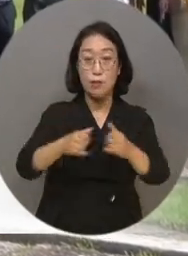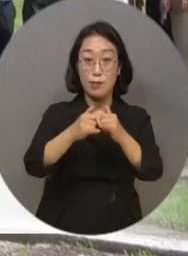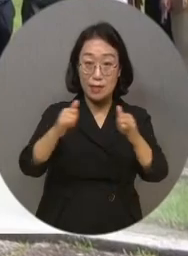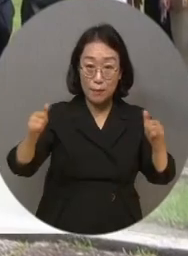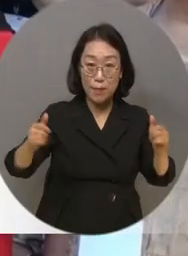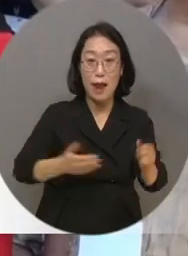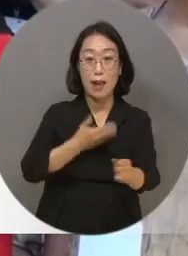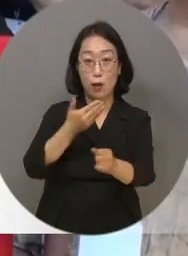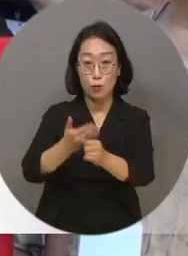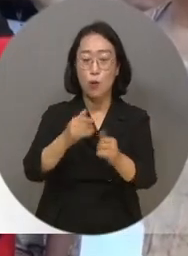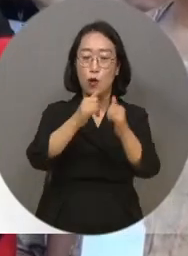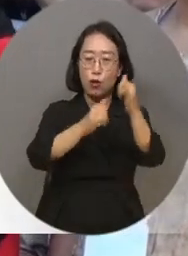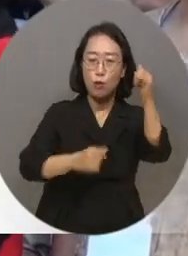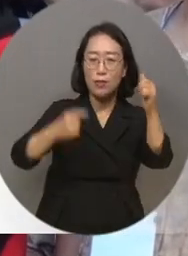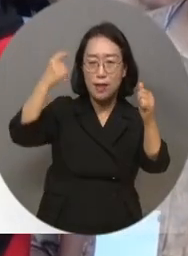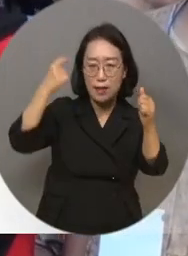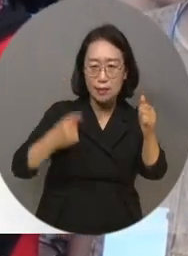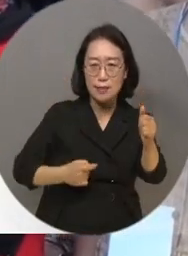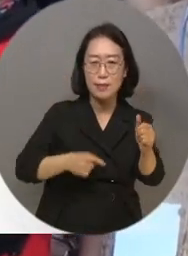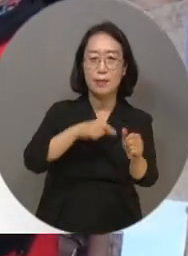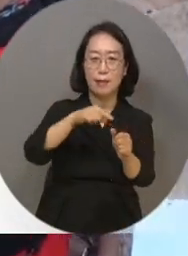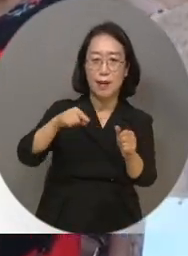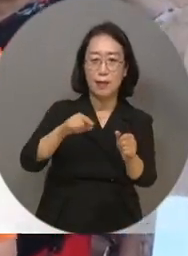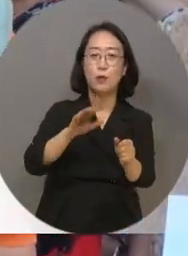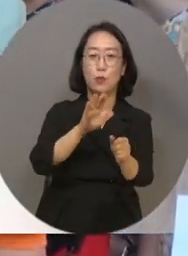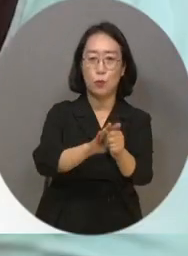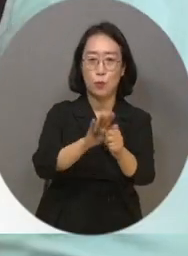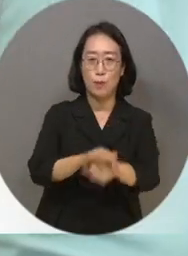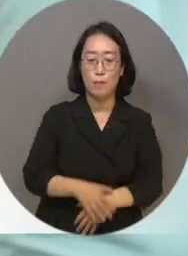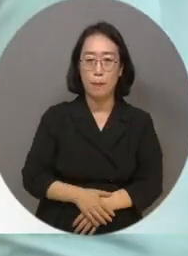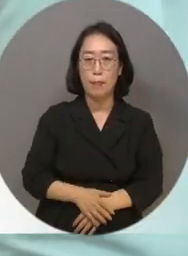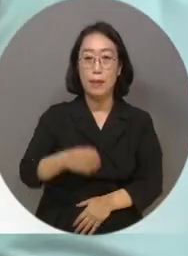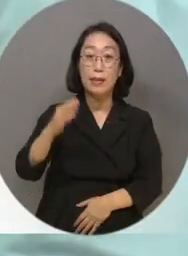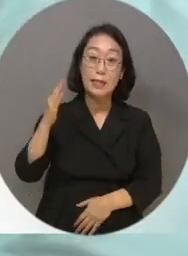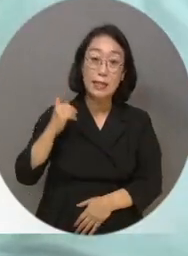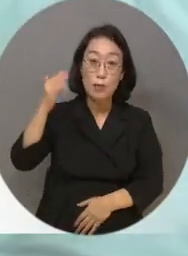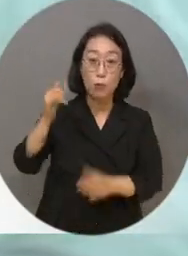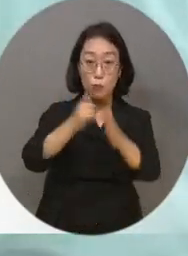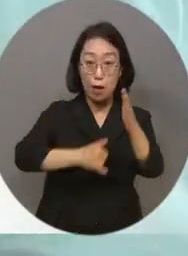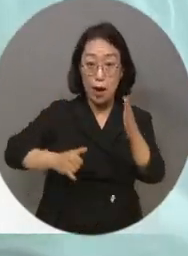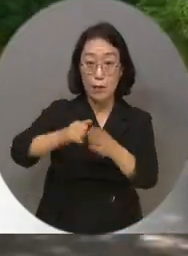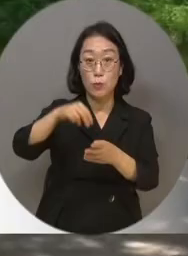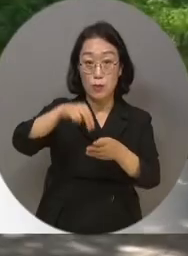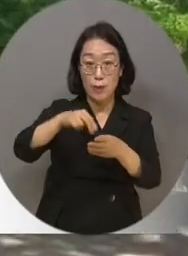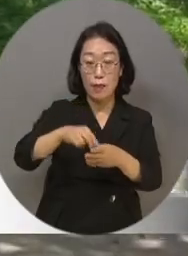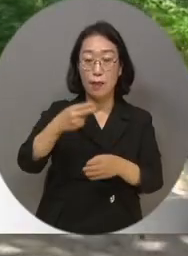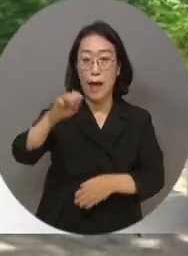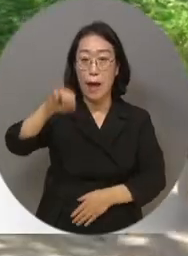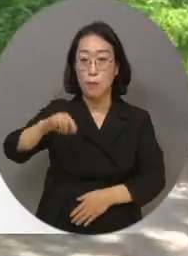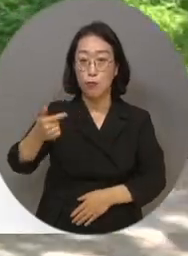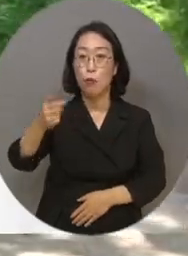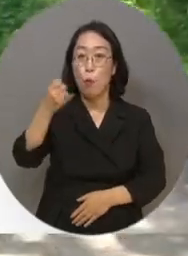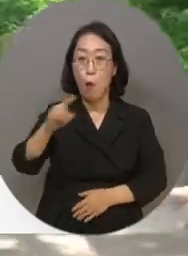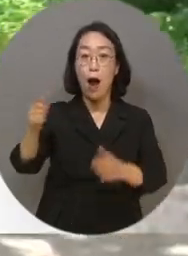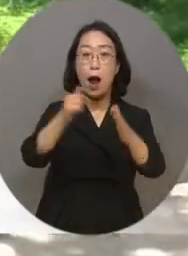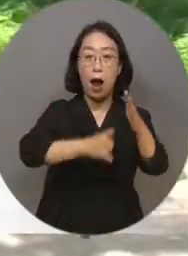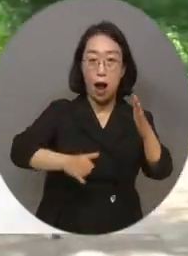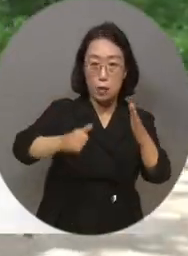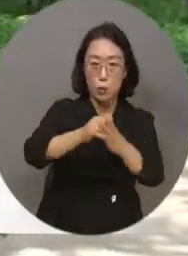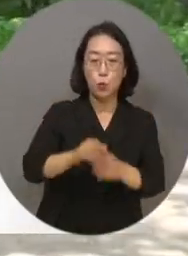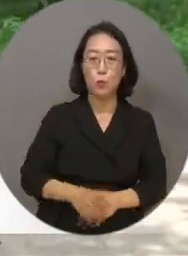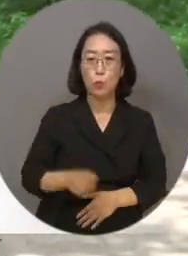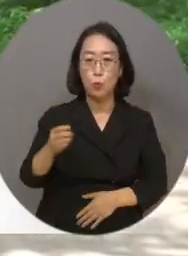알리며 역사의식을 심어주고 있습니다. 이번 탐방에는 의정부 가족센터의 다문화 가족, 경기북부